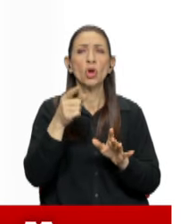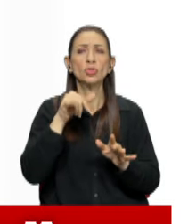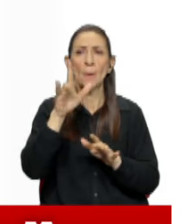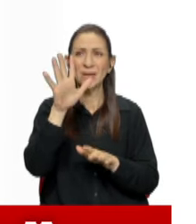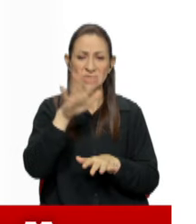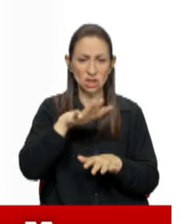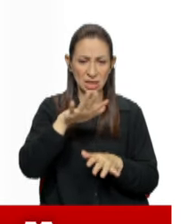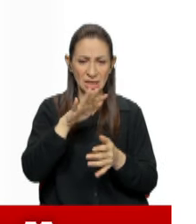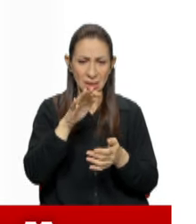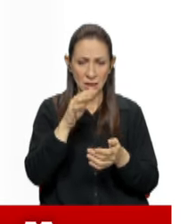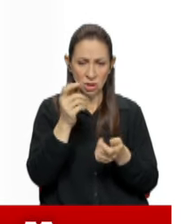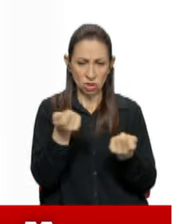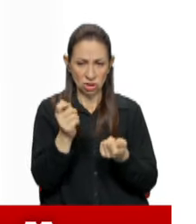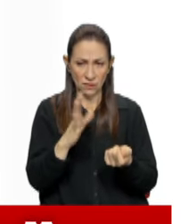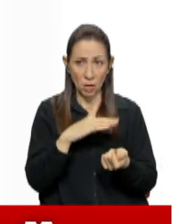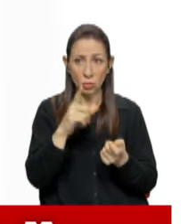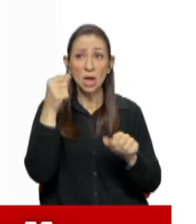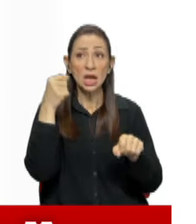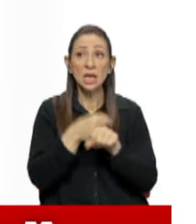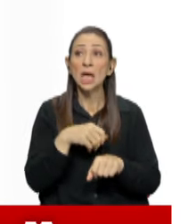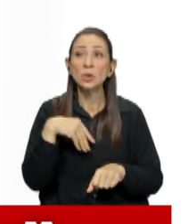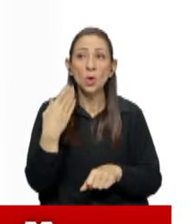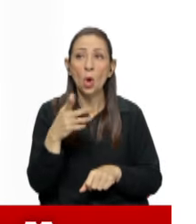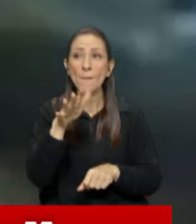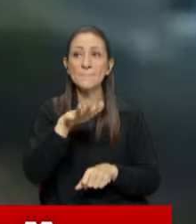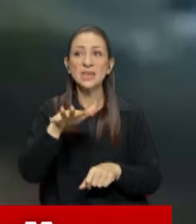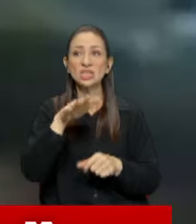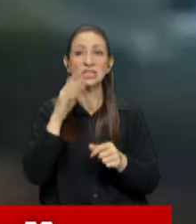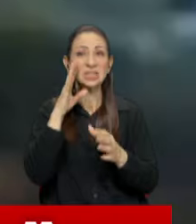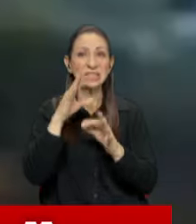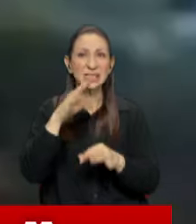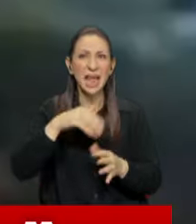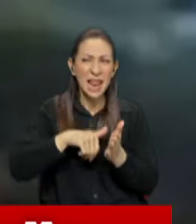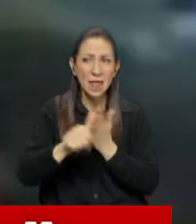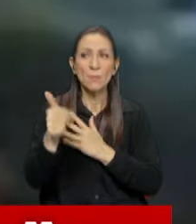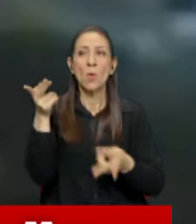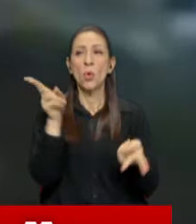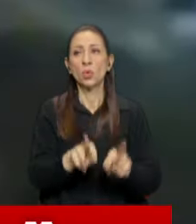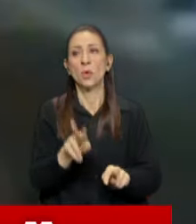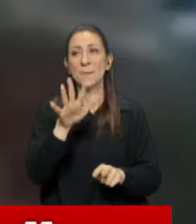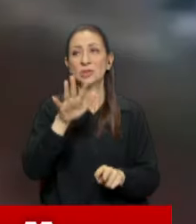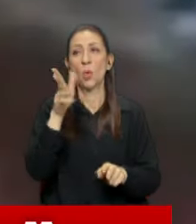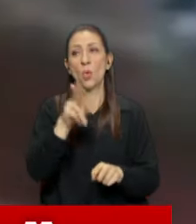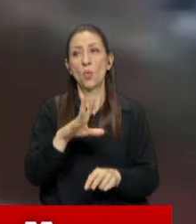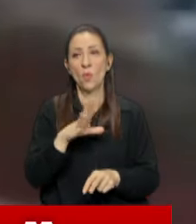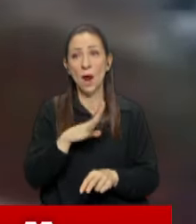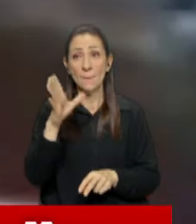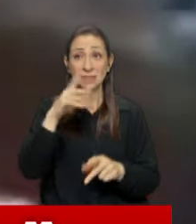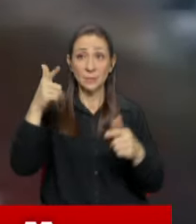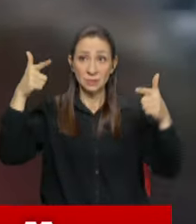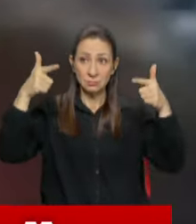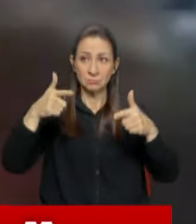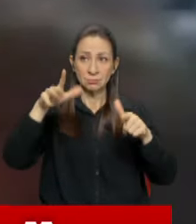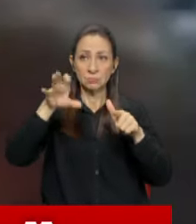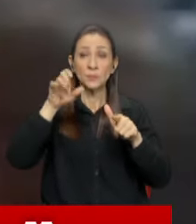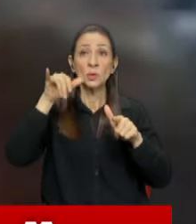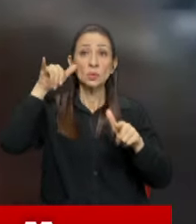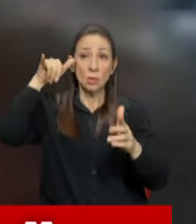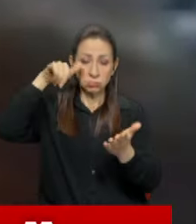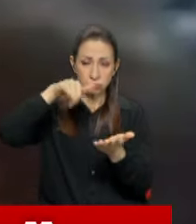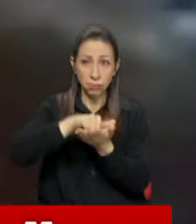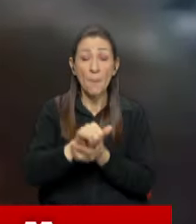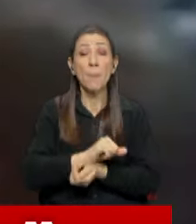5 kişilik bir mürettebat var ve bu kaza sonucunda o 5 kişinin tamamı hayatını kaybetti. İşte bir başka açıdan görüntüsü, uçağın düşmesi ve